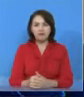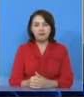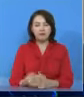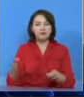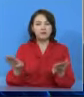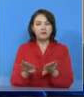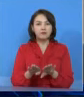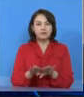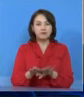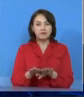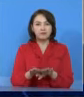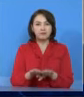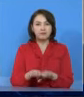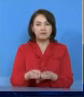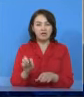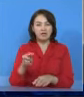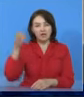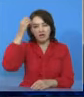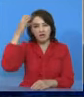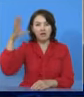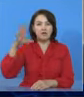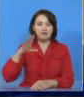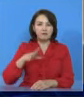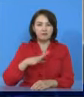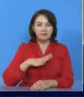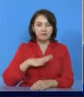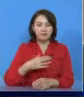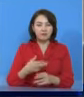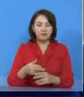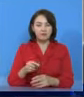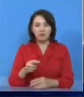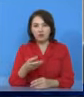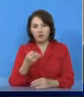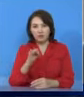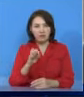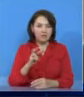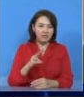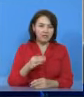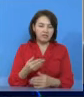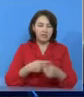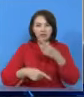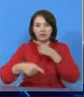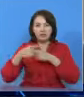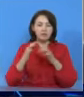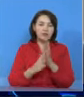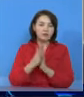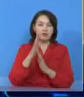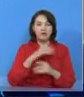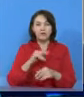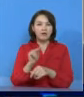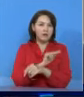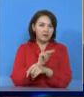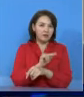Сол ақиық ақынның мол мұрасын кейінгі өскелең ұрпаққа жеткізу